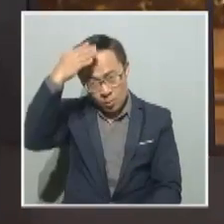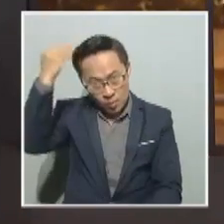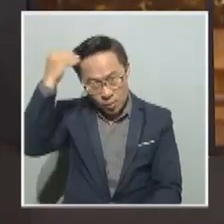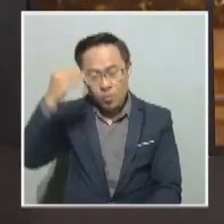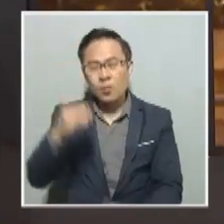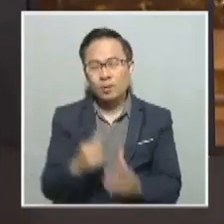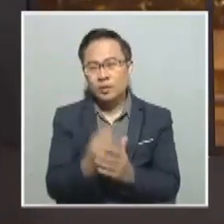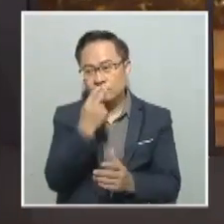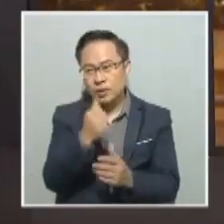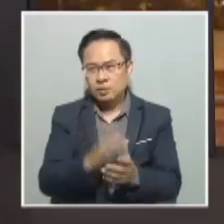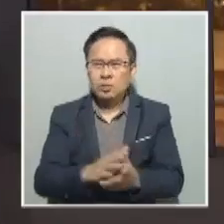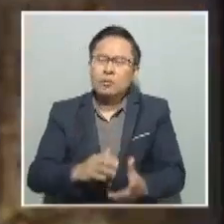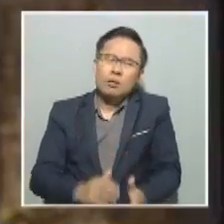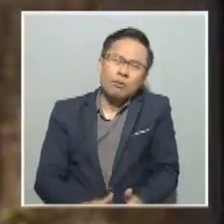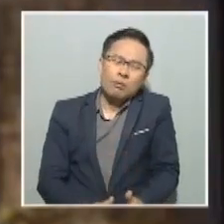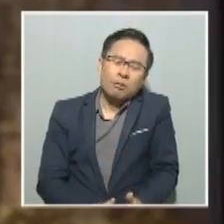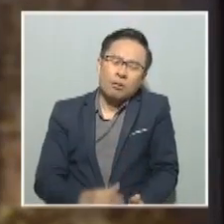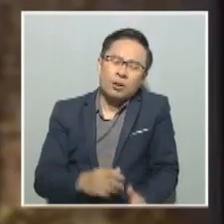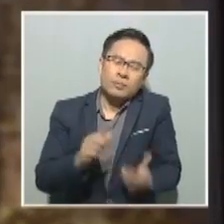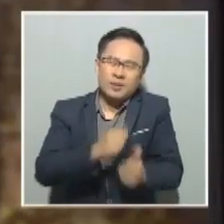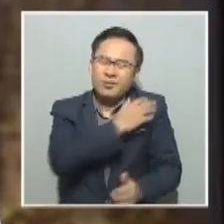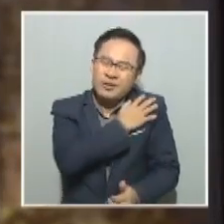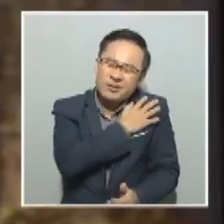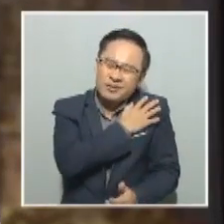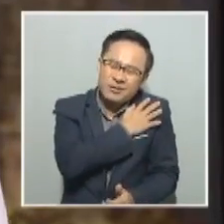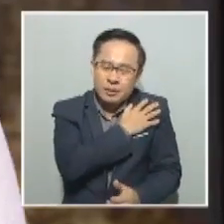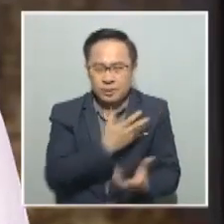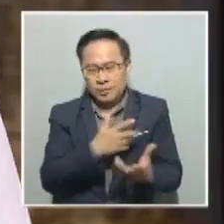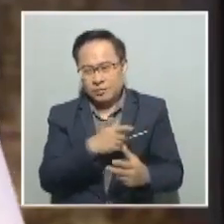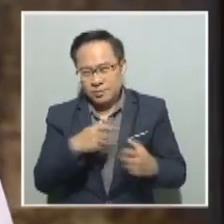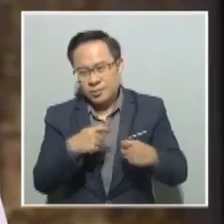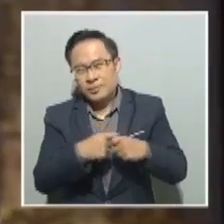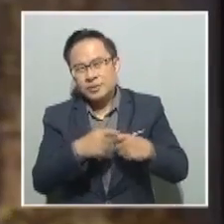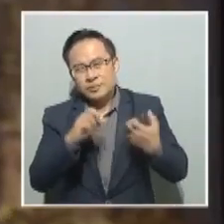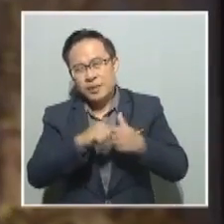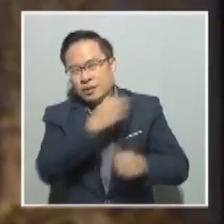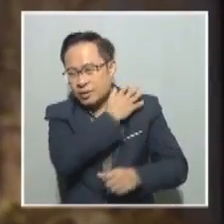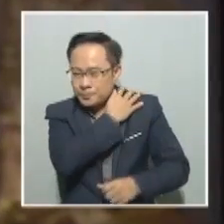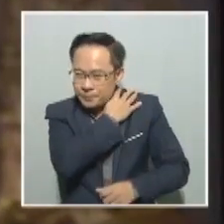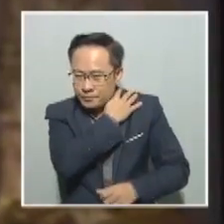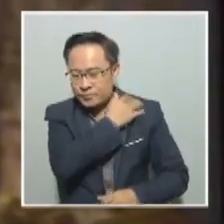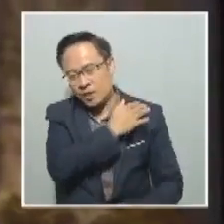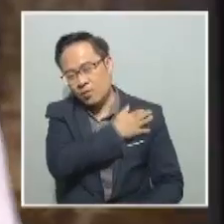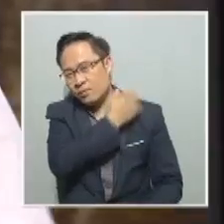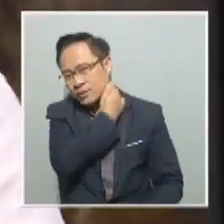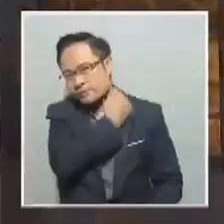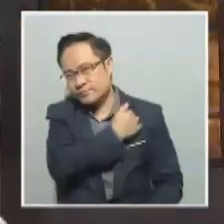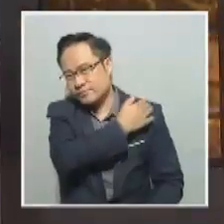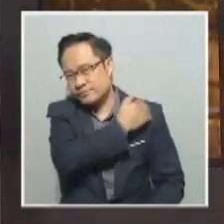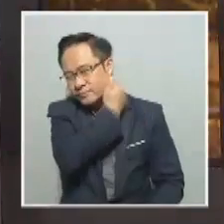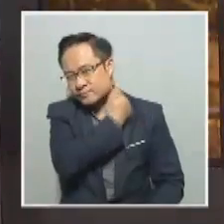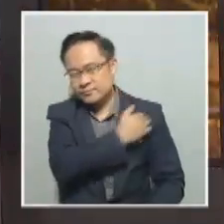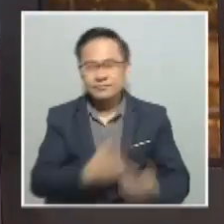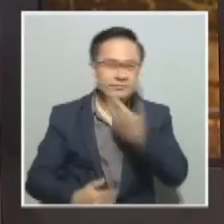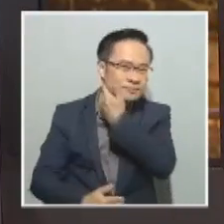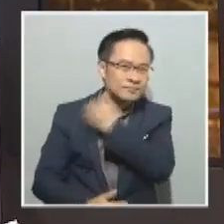นั้นลิต้าทำท่าคอติดไหลไหลติดคอสิ คอติดไหลแล้วไหลก็ มันก็ติดอยู่แล้วล่ะคอมันก็ติดทั้งไหล่ไหล่มันก็ติดทั้ง